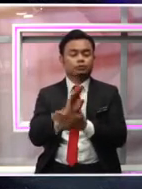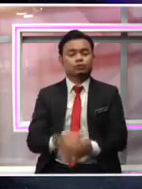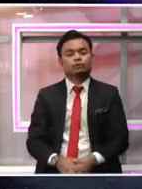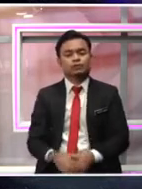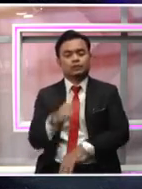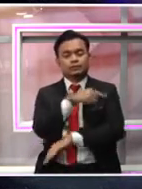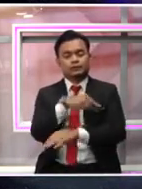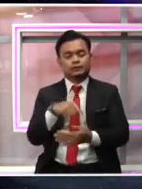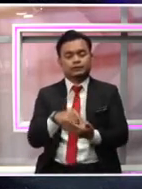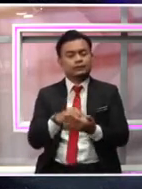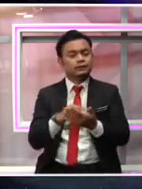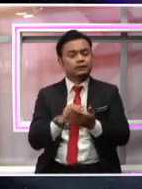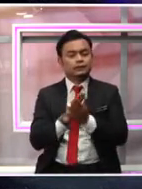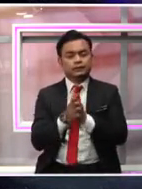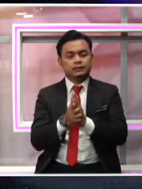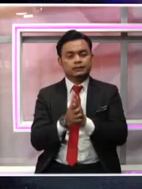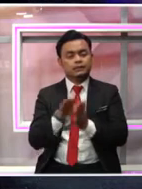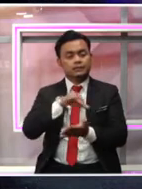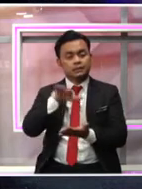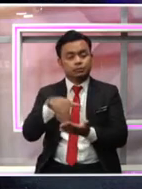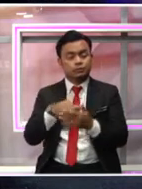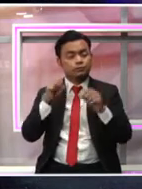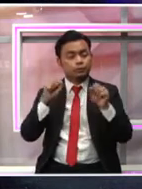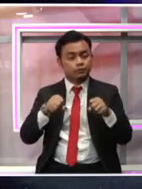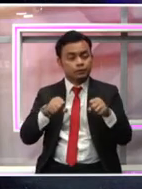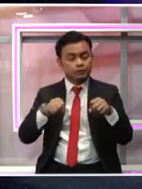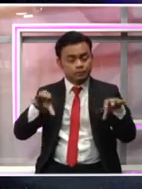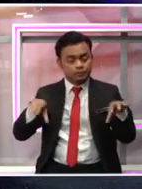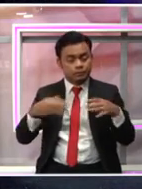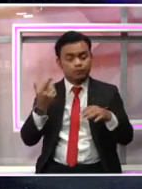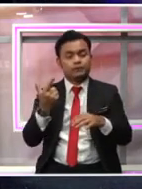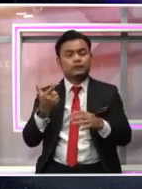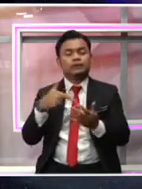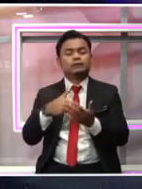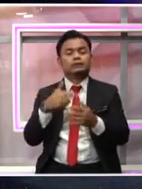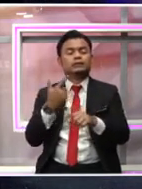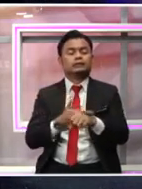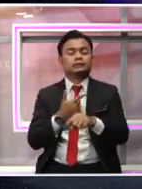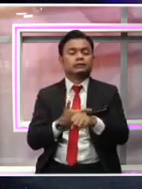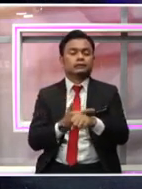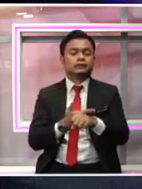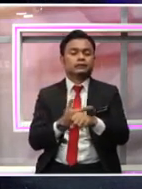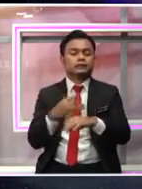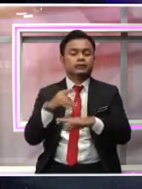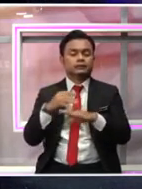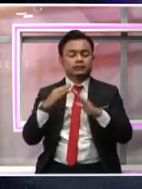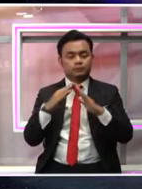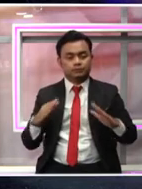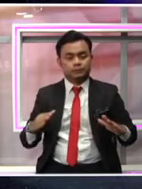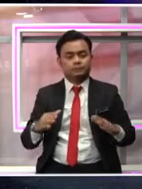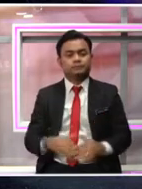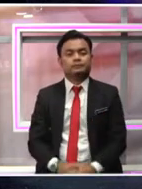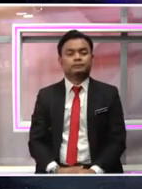Muri rumah dapat lakukan latihan pengukuhan agar lebih Mahir kalau mengenal pasti bagaimana hendak mengisi tempat kosong